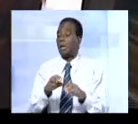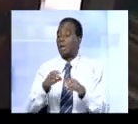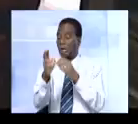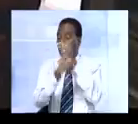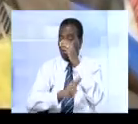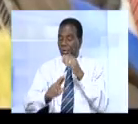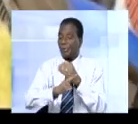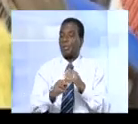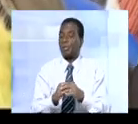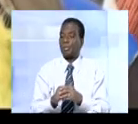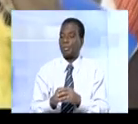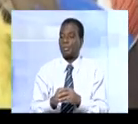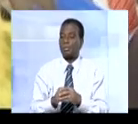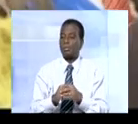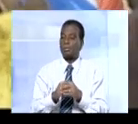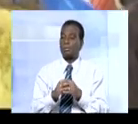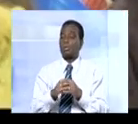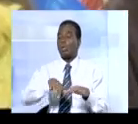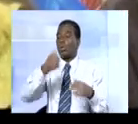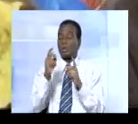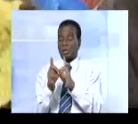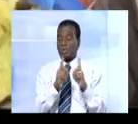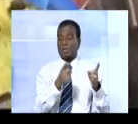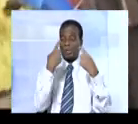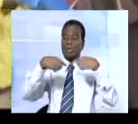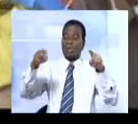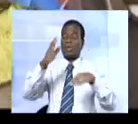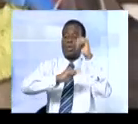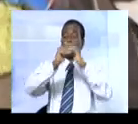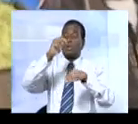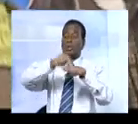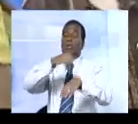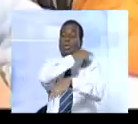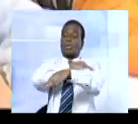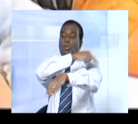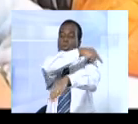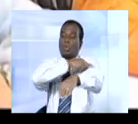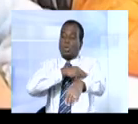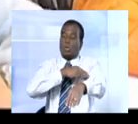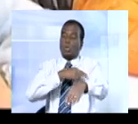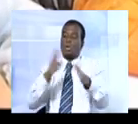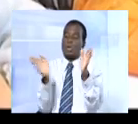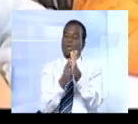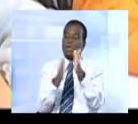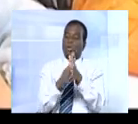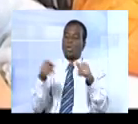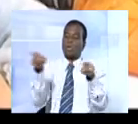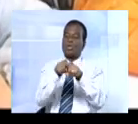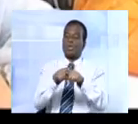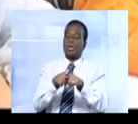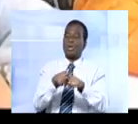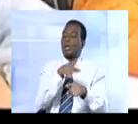de collecteurs. Autre mesure annoncée, la construction de centres de santé, d'écoles. Elle compte